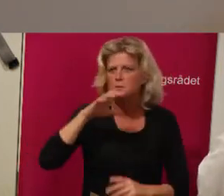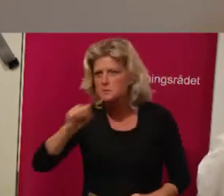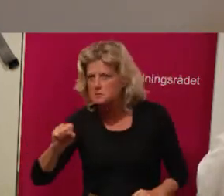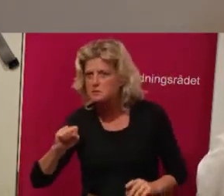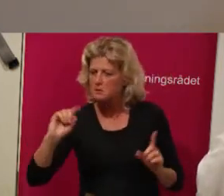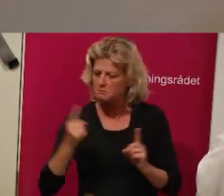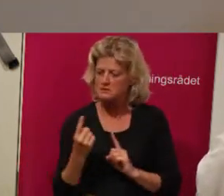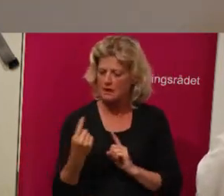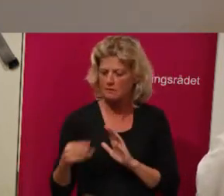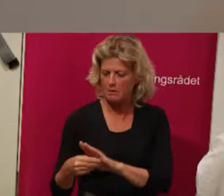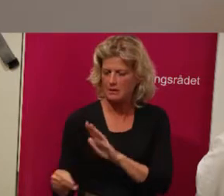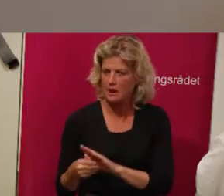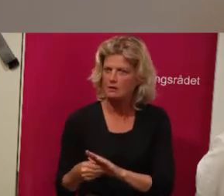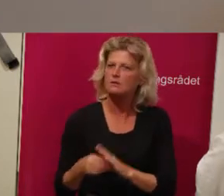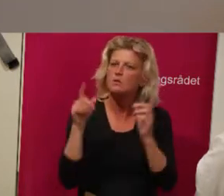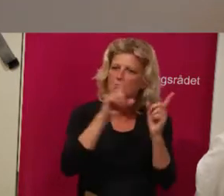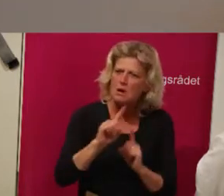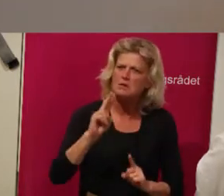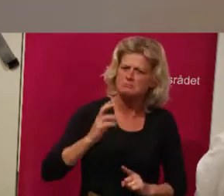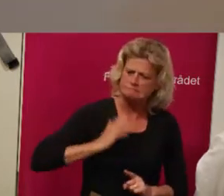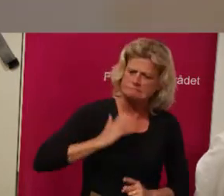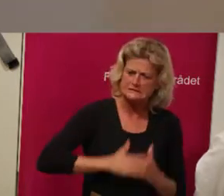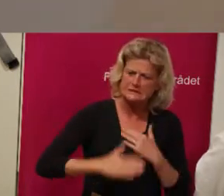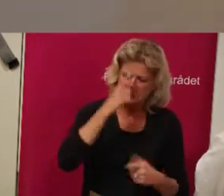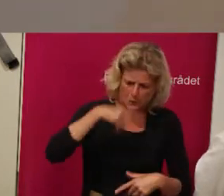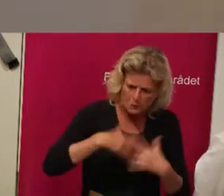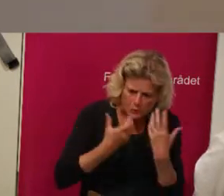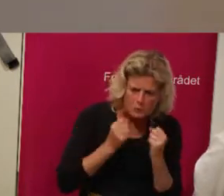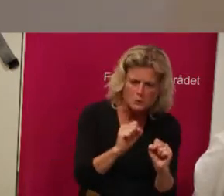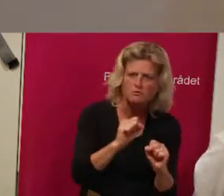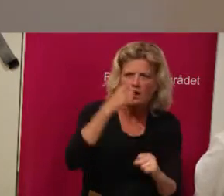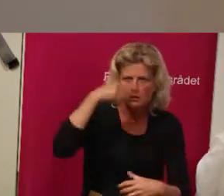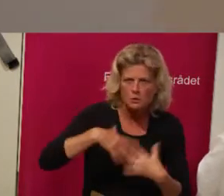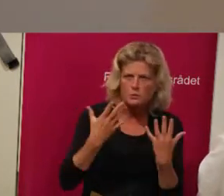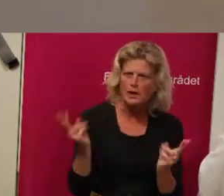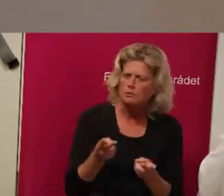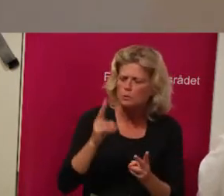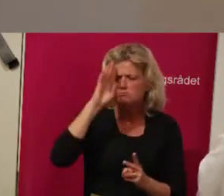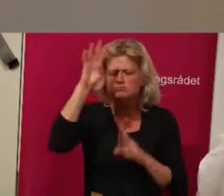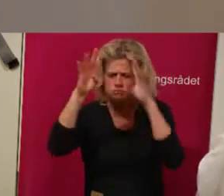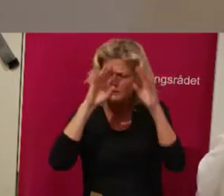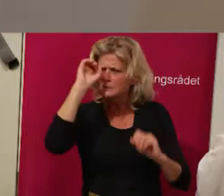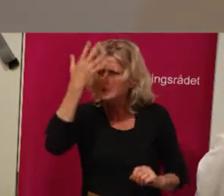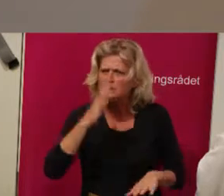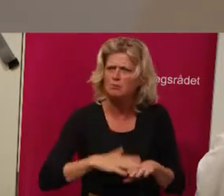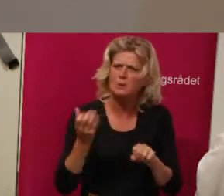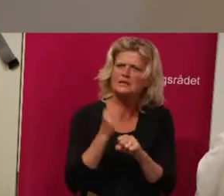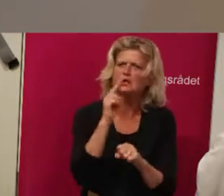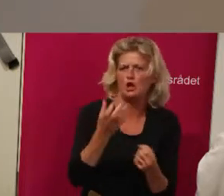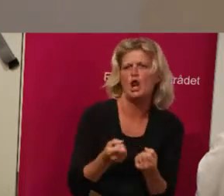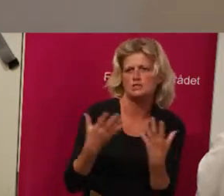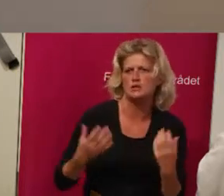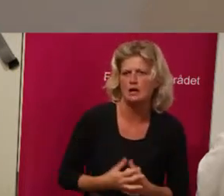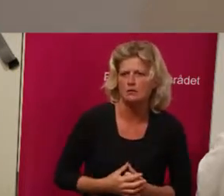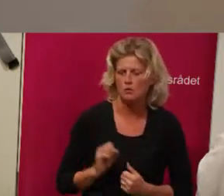Och människor som är intresserade av kultur och som utövar kultur är extremt kreativa människor. Om jag är